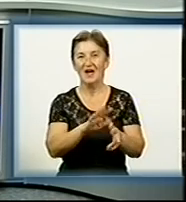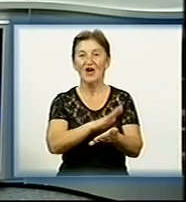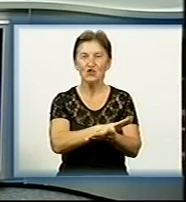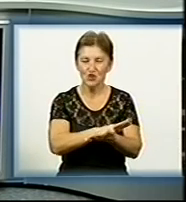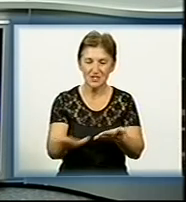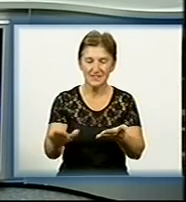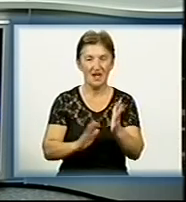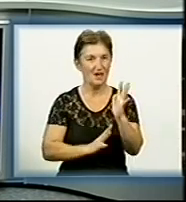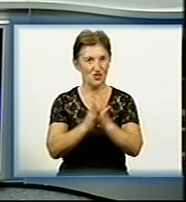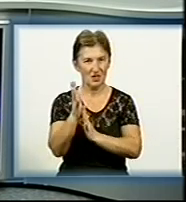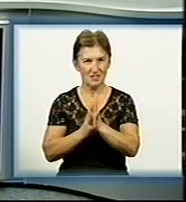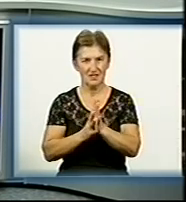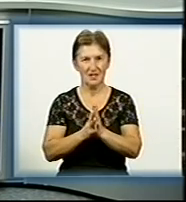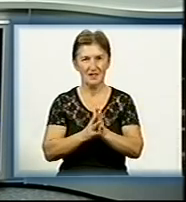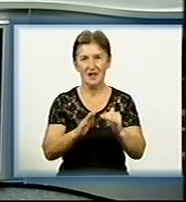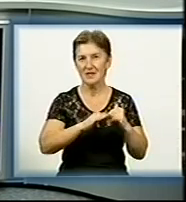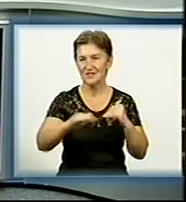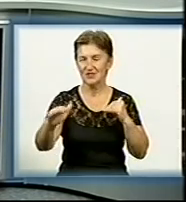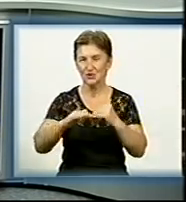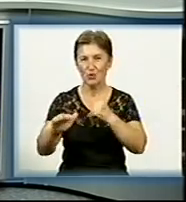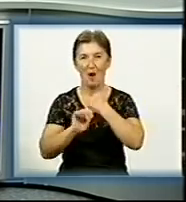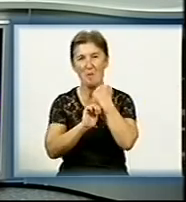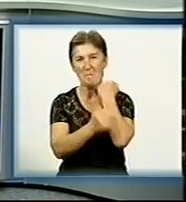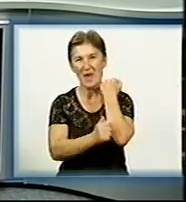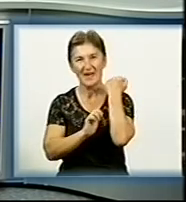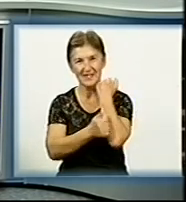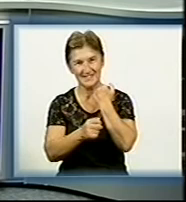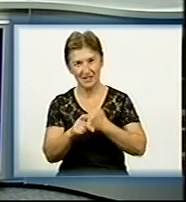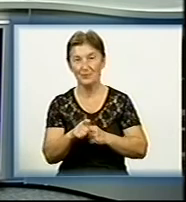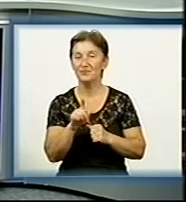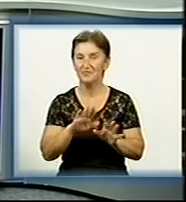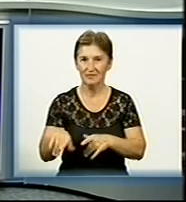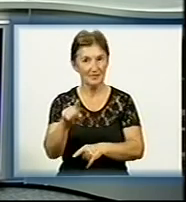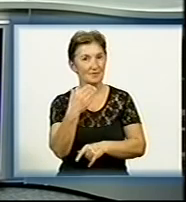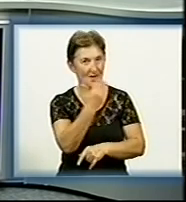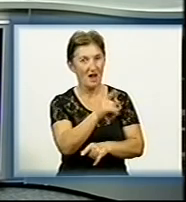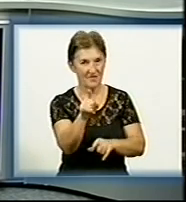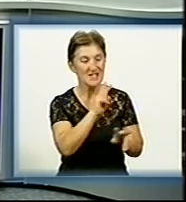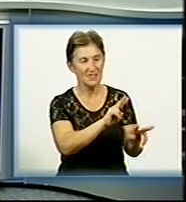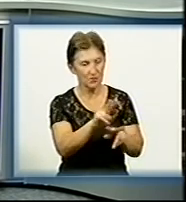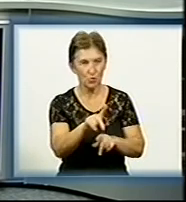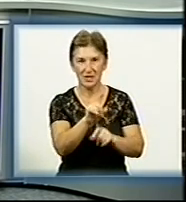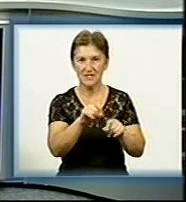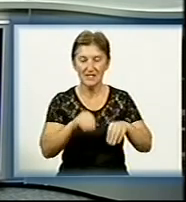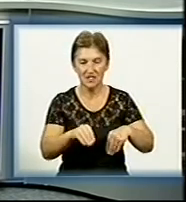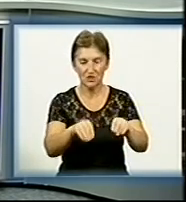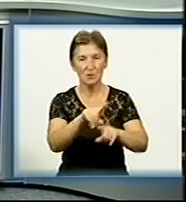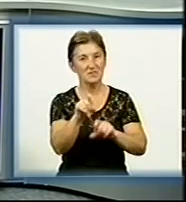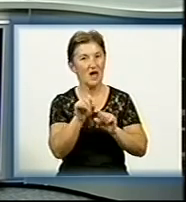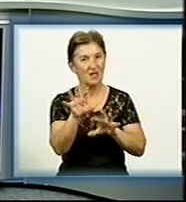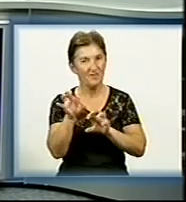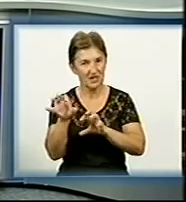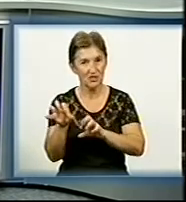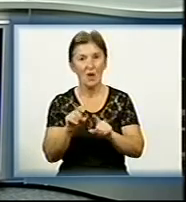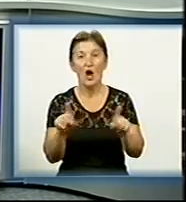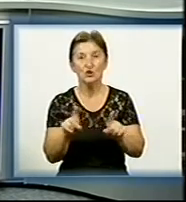Прибирали рекреаційну зону Берізки, наш рекреаційний пункт. Ви слідкуєте за зеленими насадженнями, отже, слідкуєте і за тваринами. Розкажіть, будь